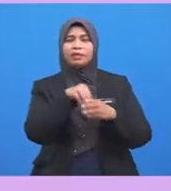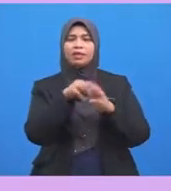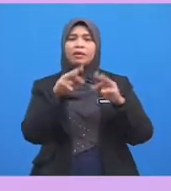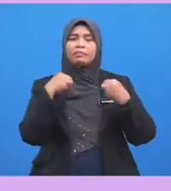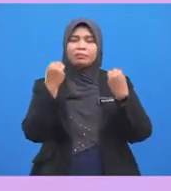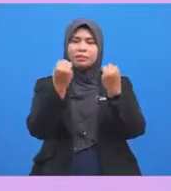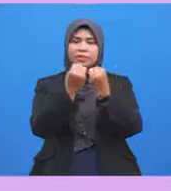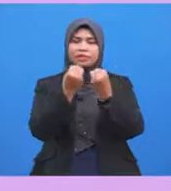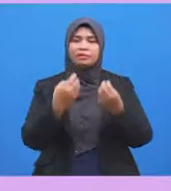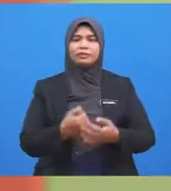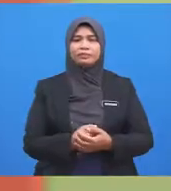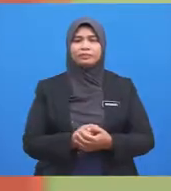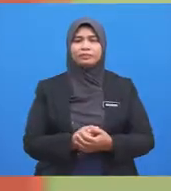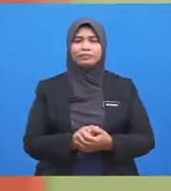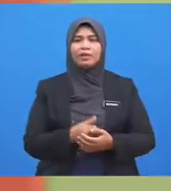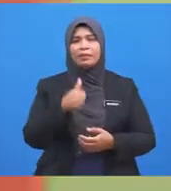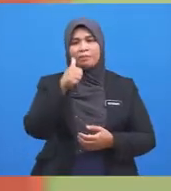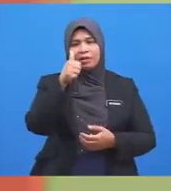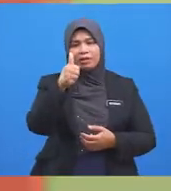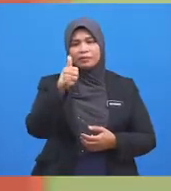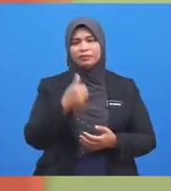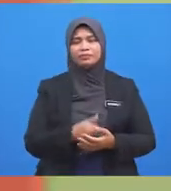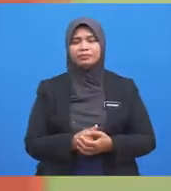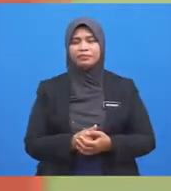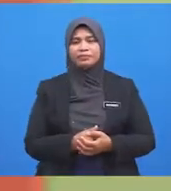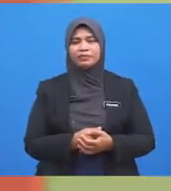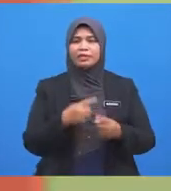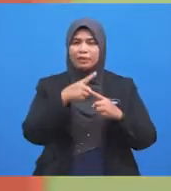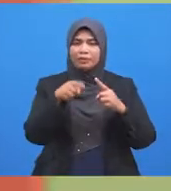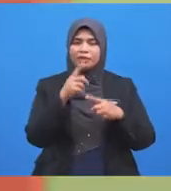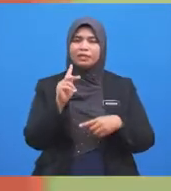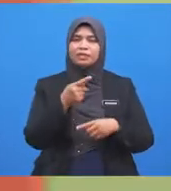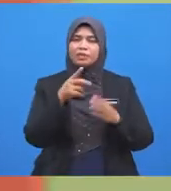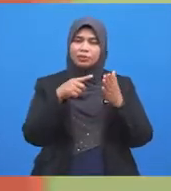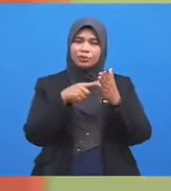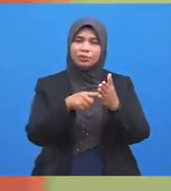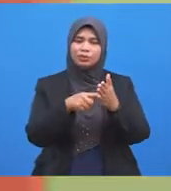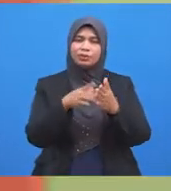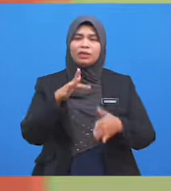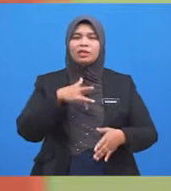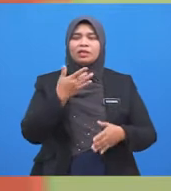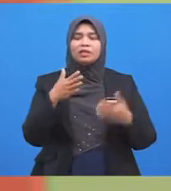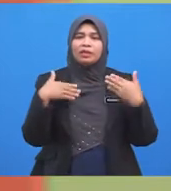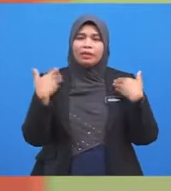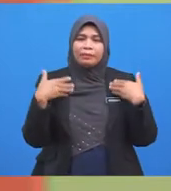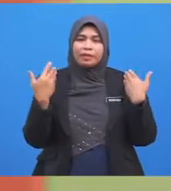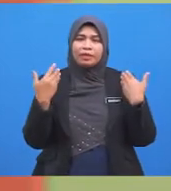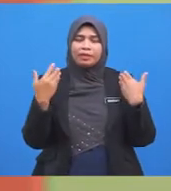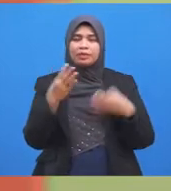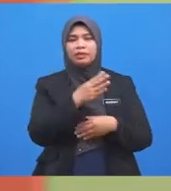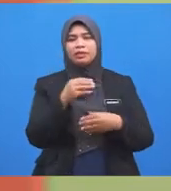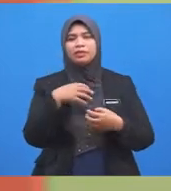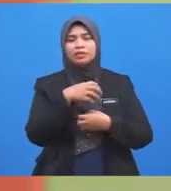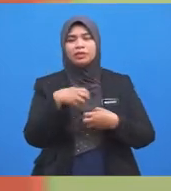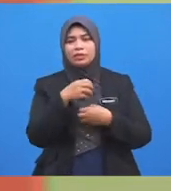masyarakat setempat. Bagus, Amy. Apabila kita menunjukkan perasaan gembira dan